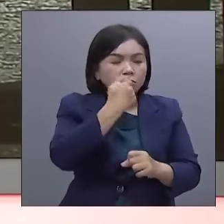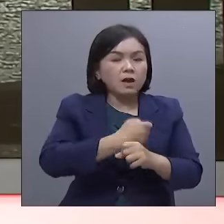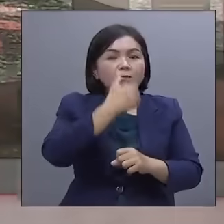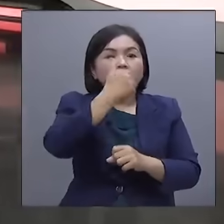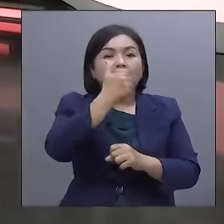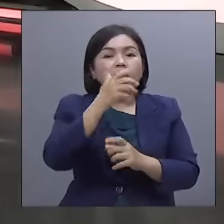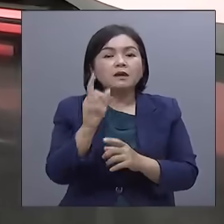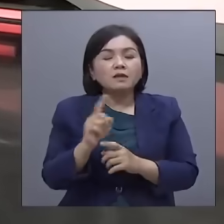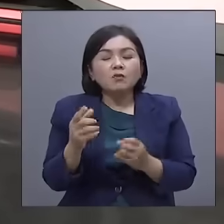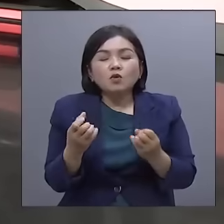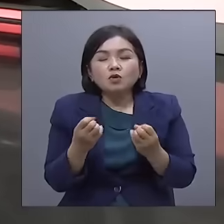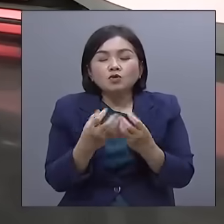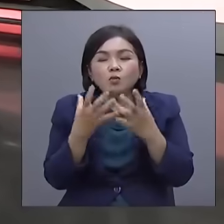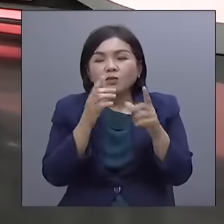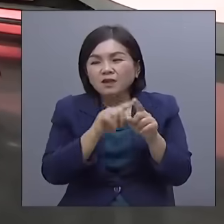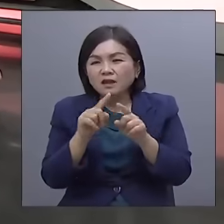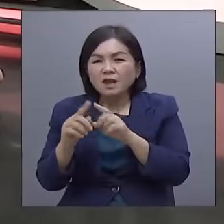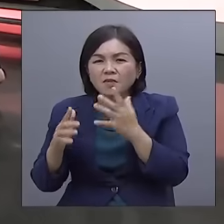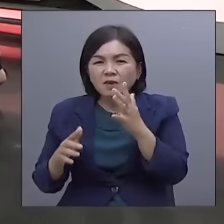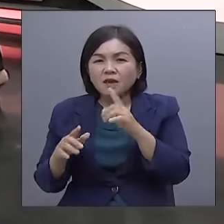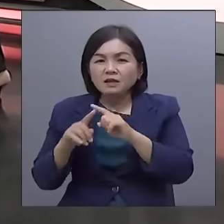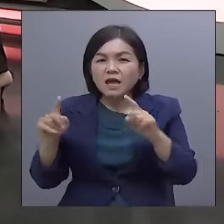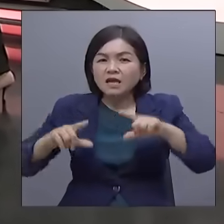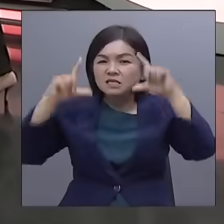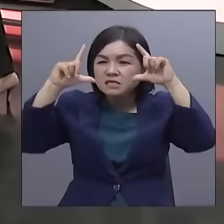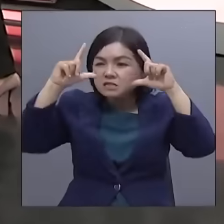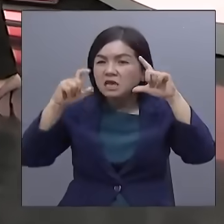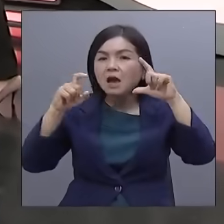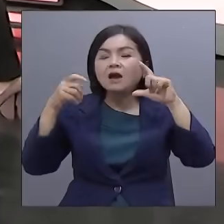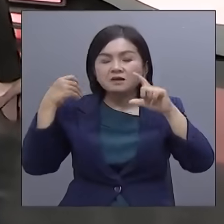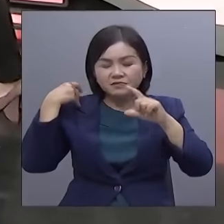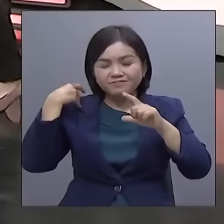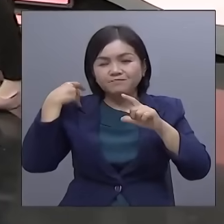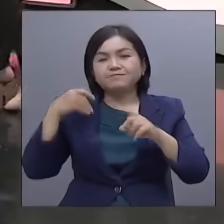จะไม่ได้สร้างความเสียหายให้มากนักแต่เรื่องของเสียหน้าเนี่ยอาจจะเกิดขึ้นไม่น้อยค่ะขอบคุณค่ะ